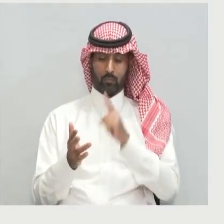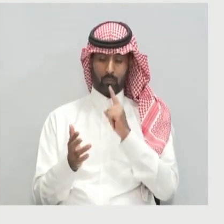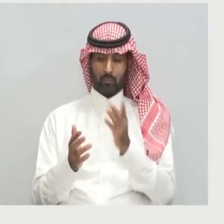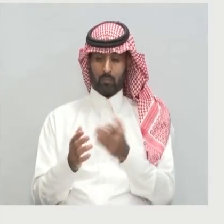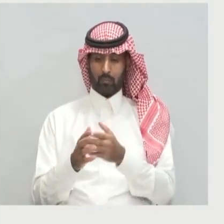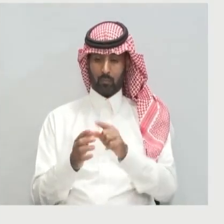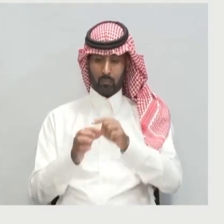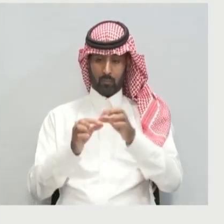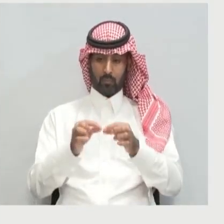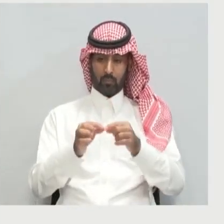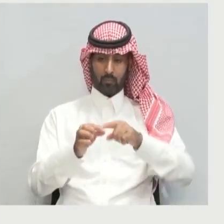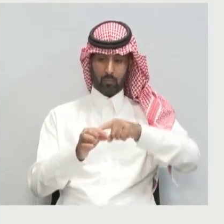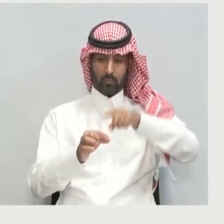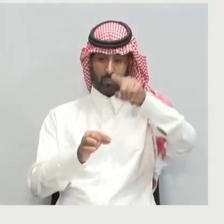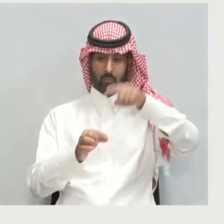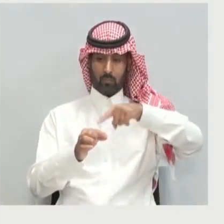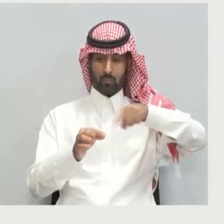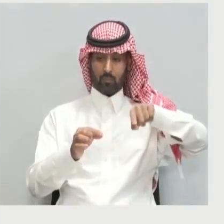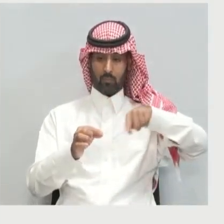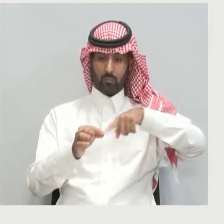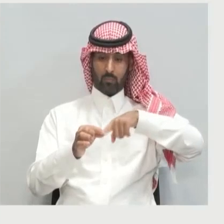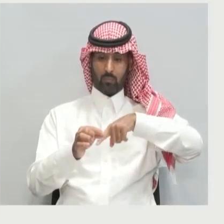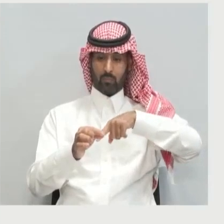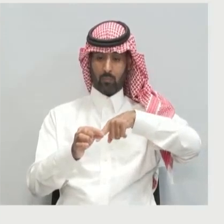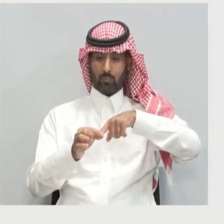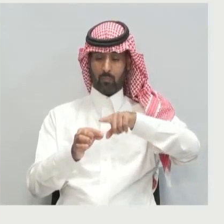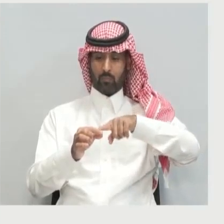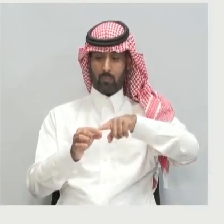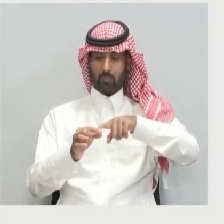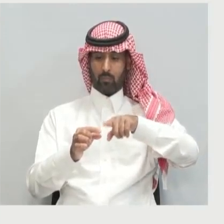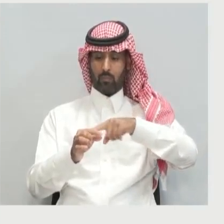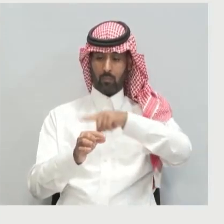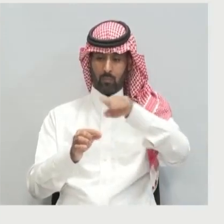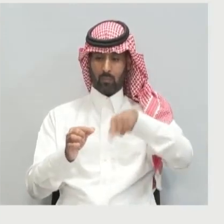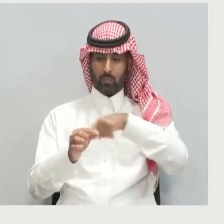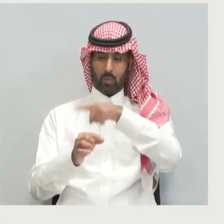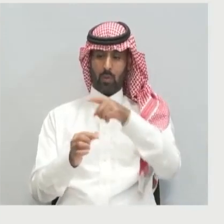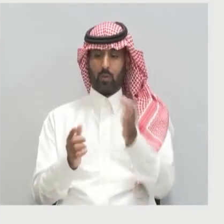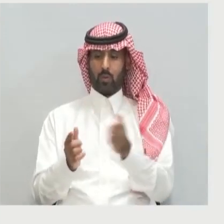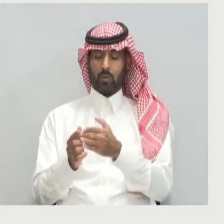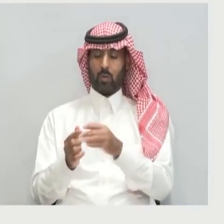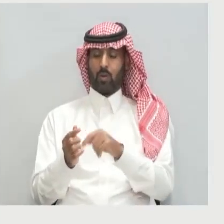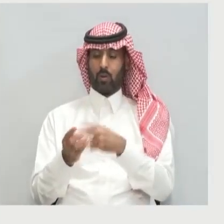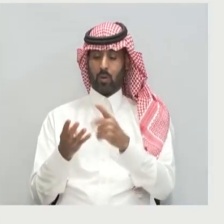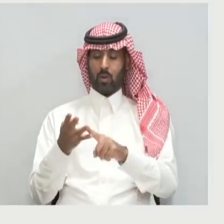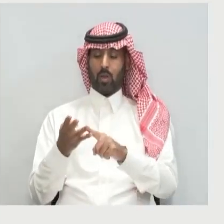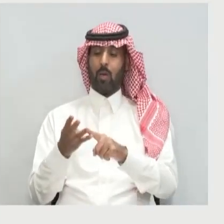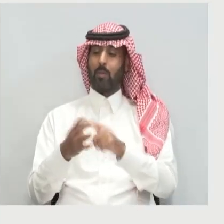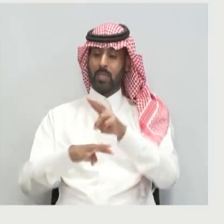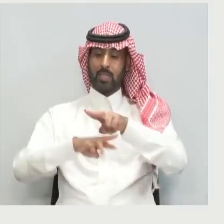اجهزه تم توصيلها فيما بينها بشكل حلقه النجمه